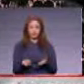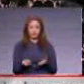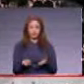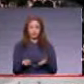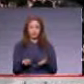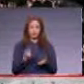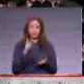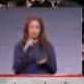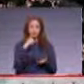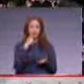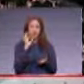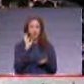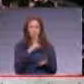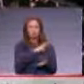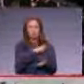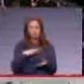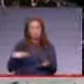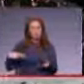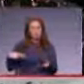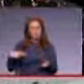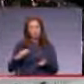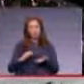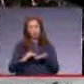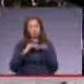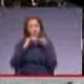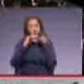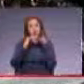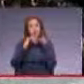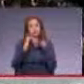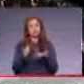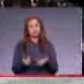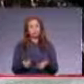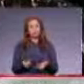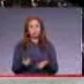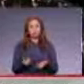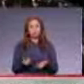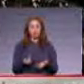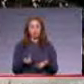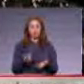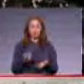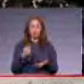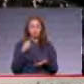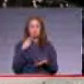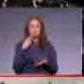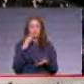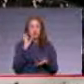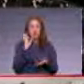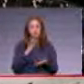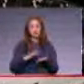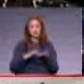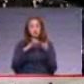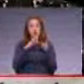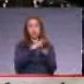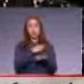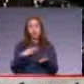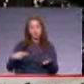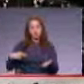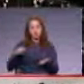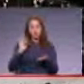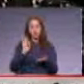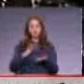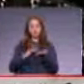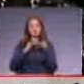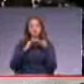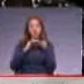الدولة لازم يكون لها دور، ولكن الدولة عندها أعباء ومشاكل برضو كتير، إنما لازم يكون دور الدولة